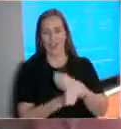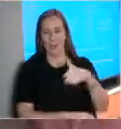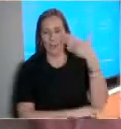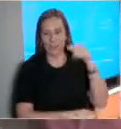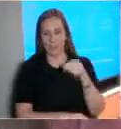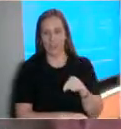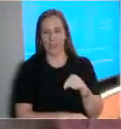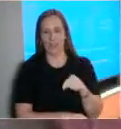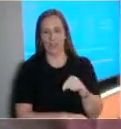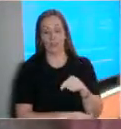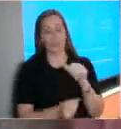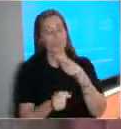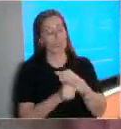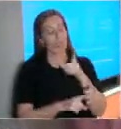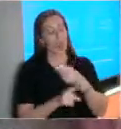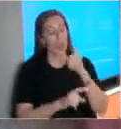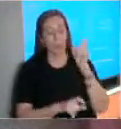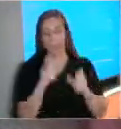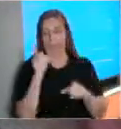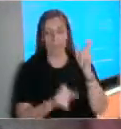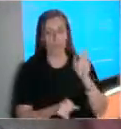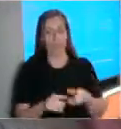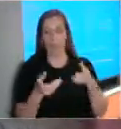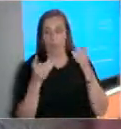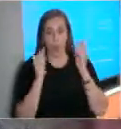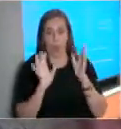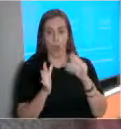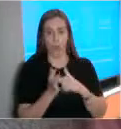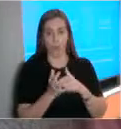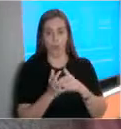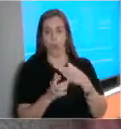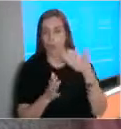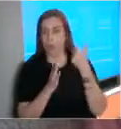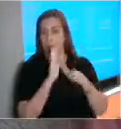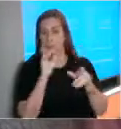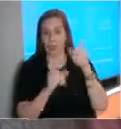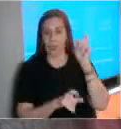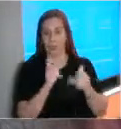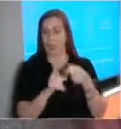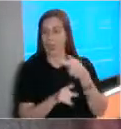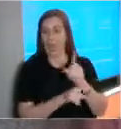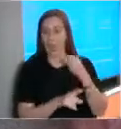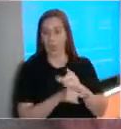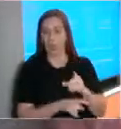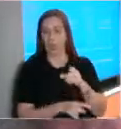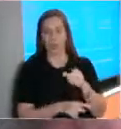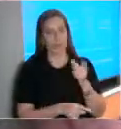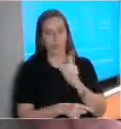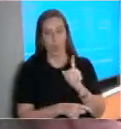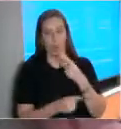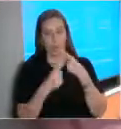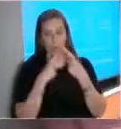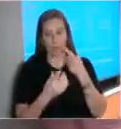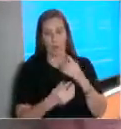מדינה שהתעללו באזרחים בצורה נוראית, התעלמו מאזרחים, התעללו בהם, על זה אף אחד לא